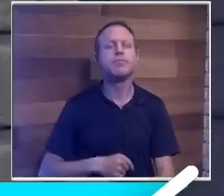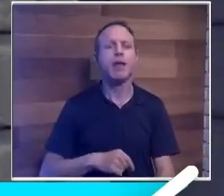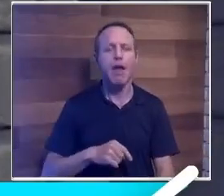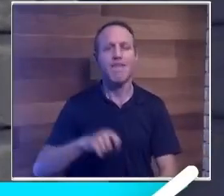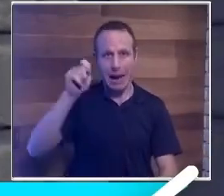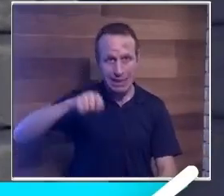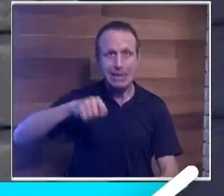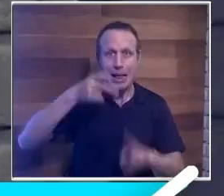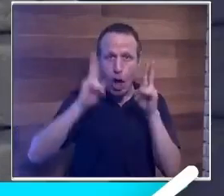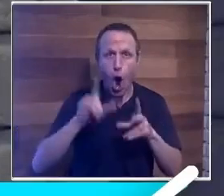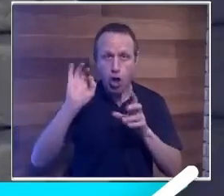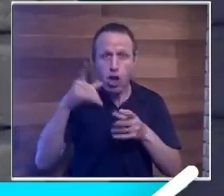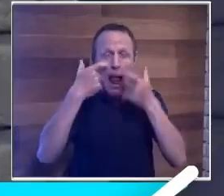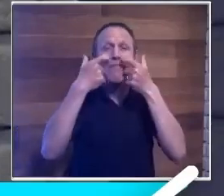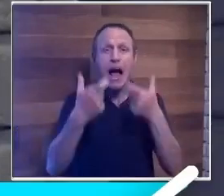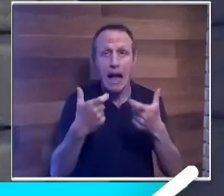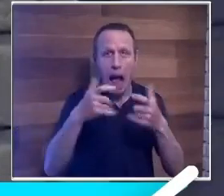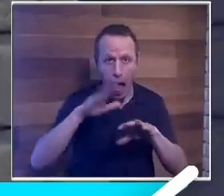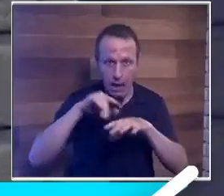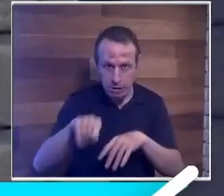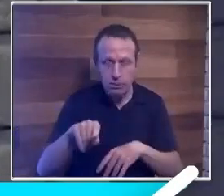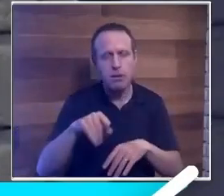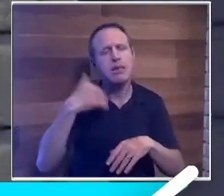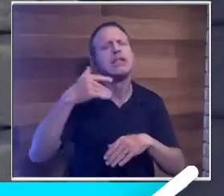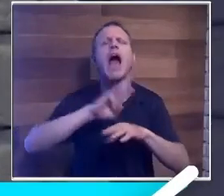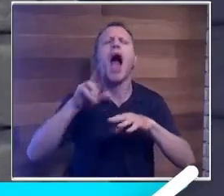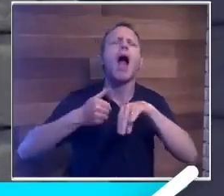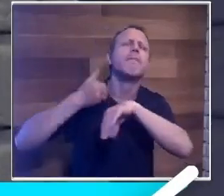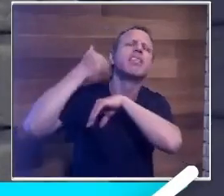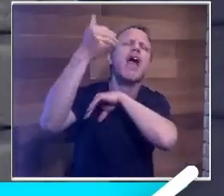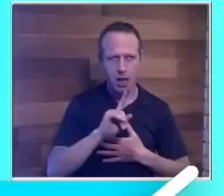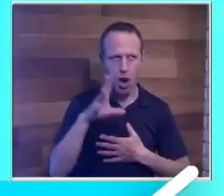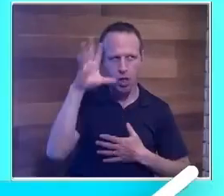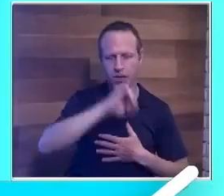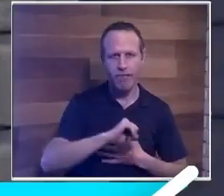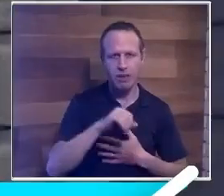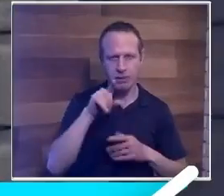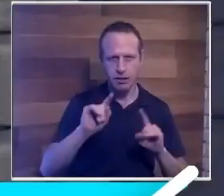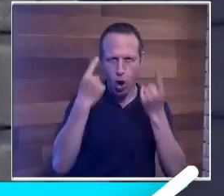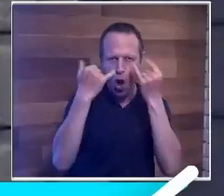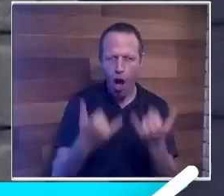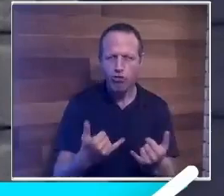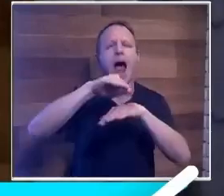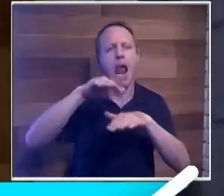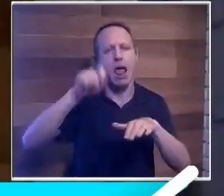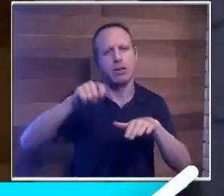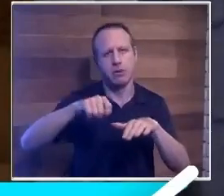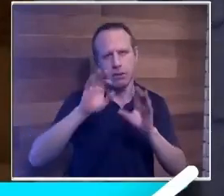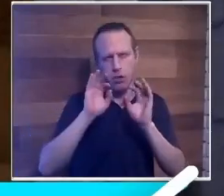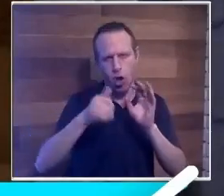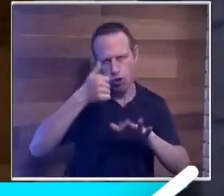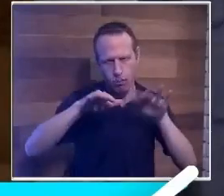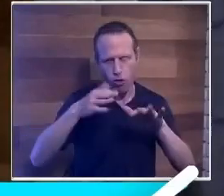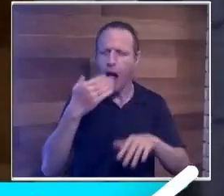והכנסת, היכולת שלה לפקח על זה תהיה רק בדיעבד, אחר כך. זה קורה עכשיו, זה מחטף דמוקרטיה. ראש הממשלה אמר